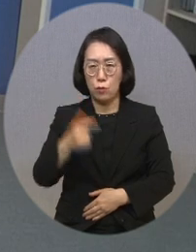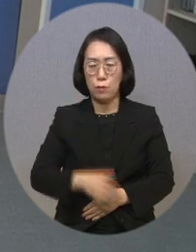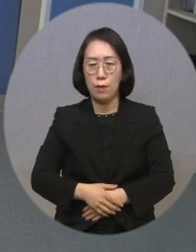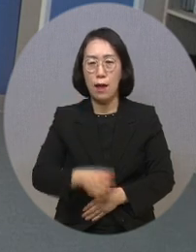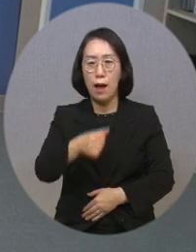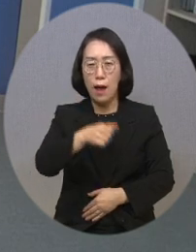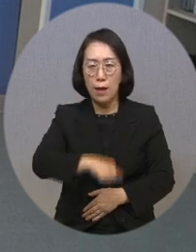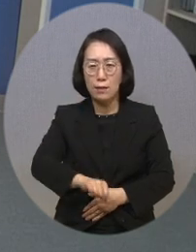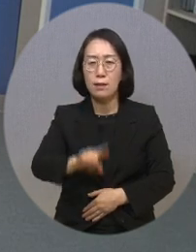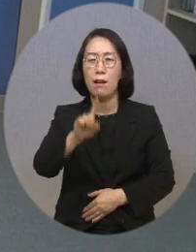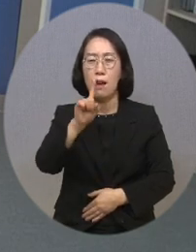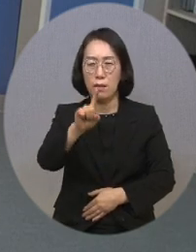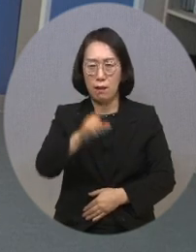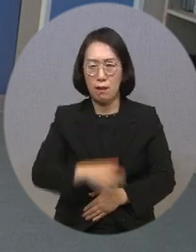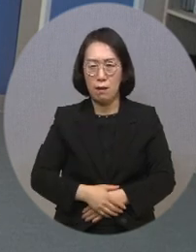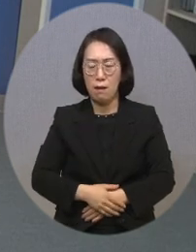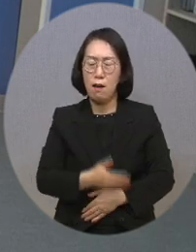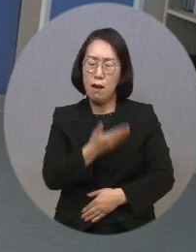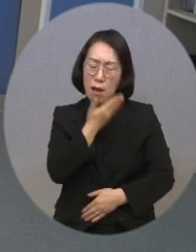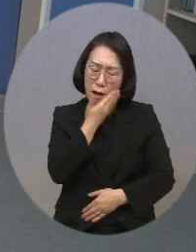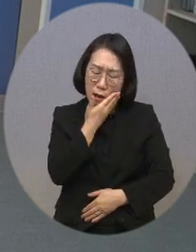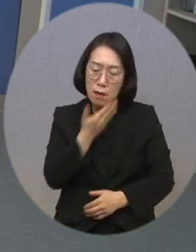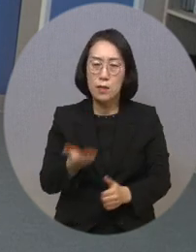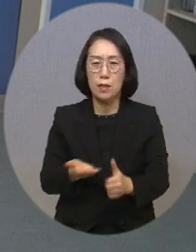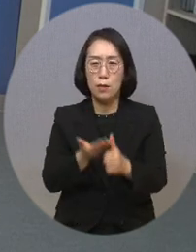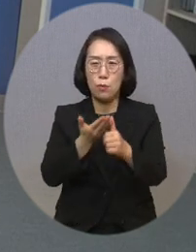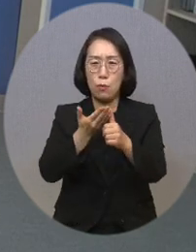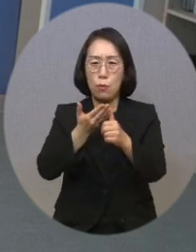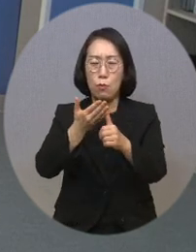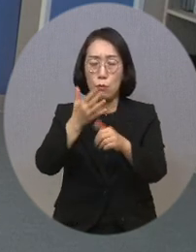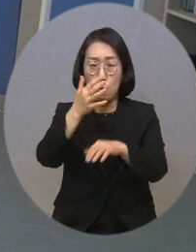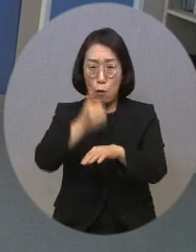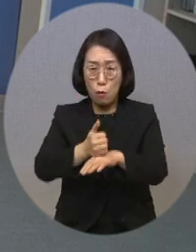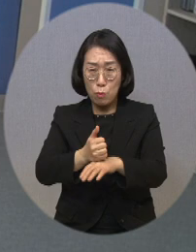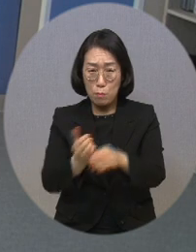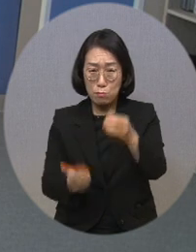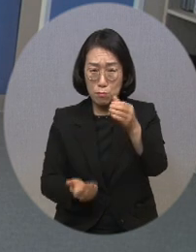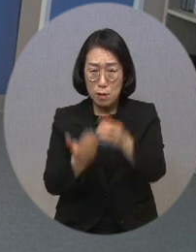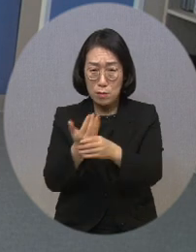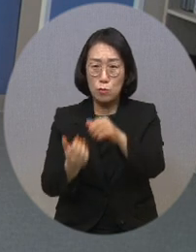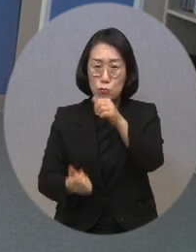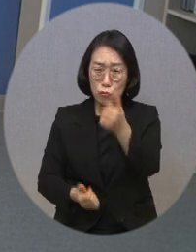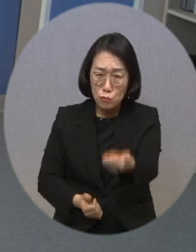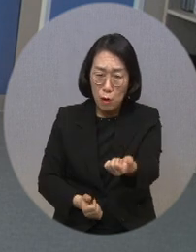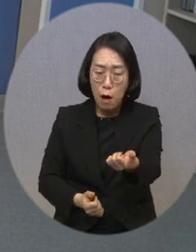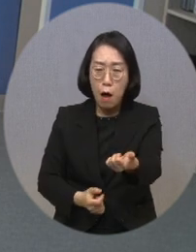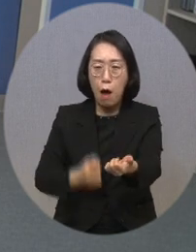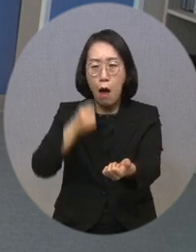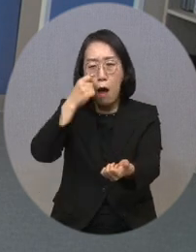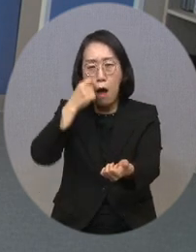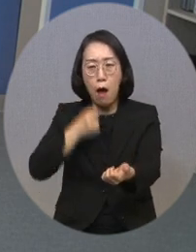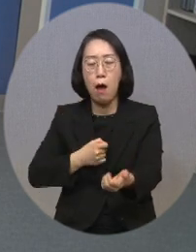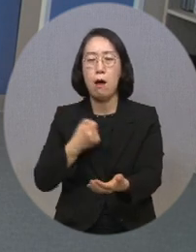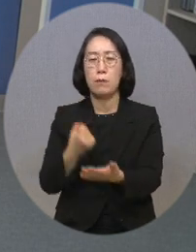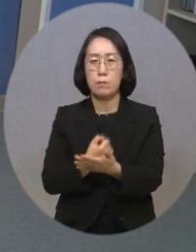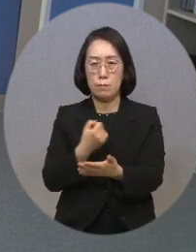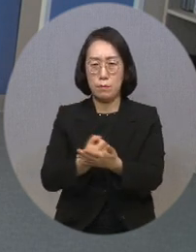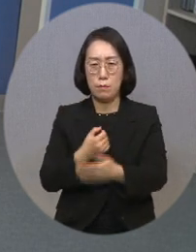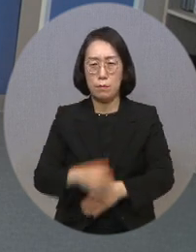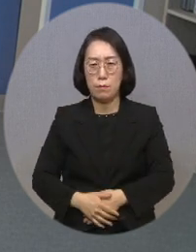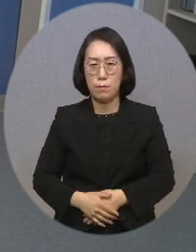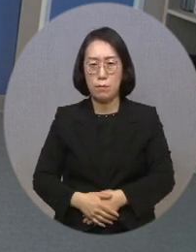네. 또 아드님을 또 이러시는 그런 또 안타까운 참 제가